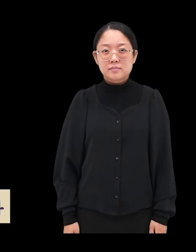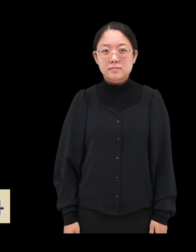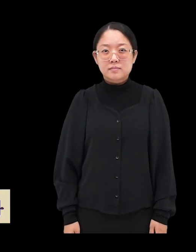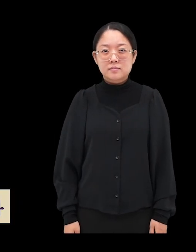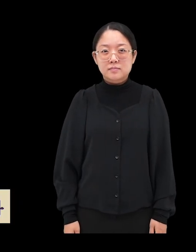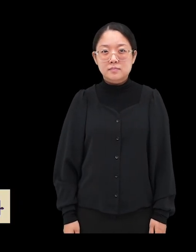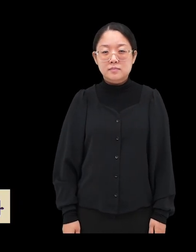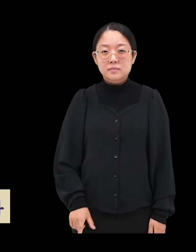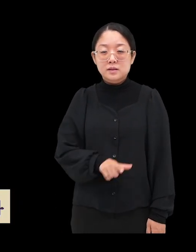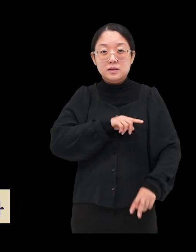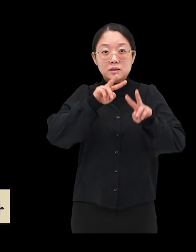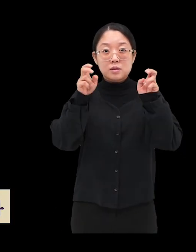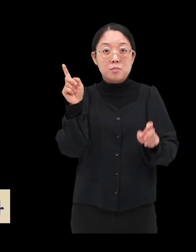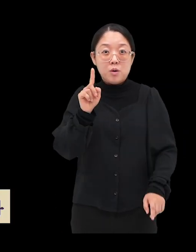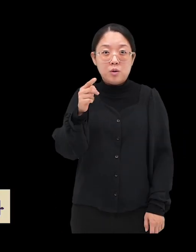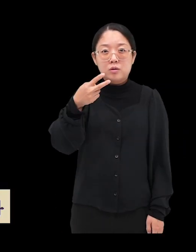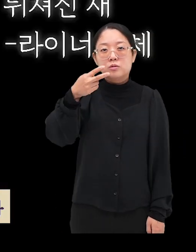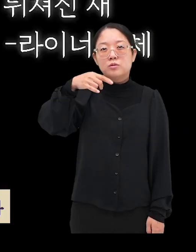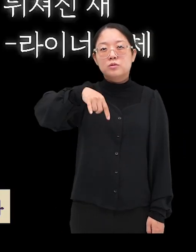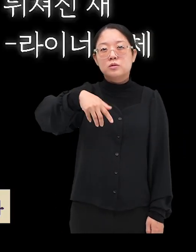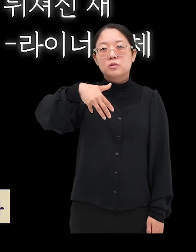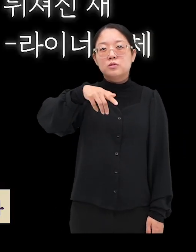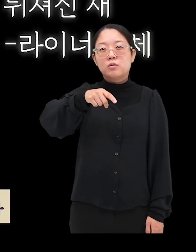제목은 뒤처진 새라는 시입니다.